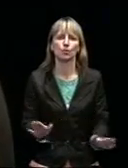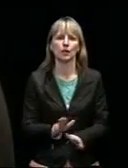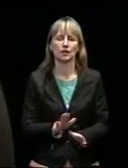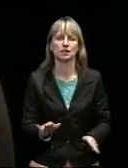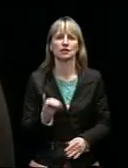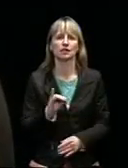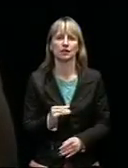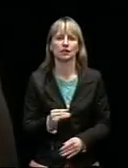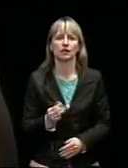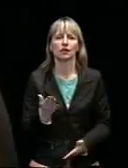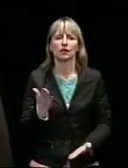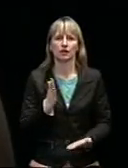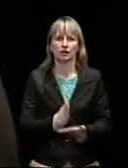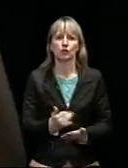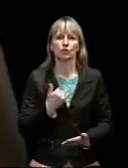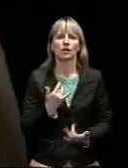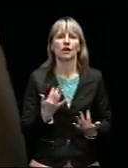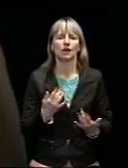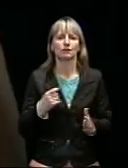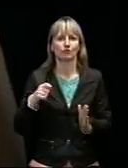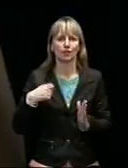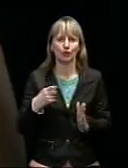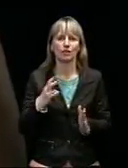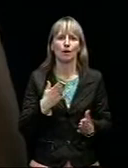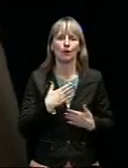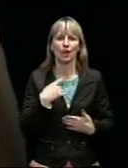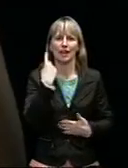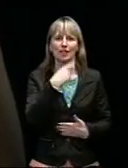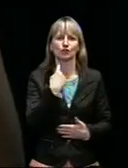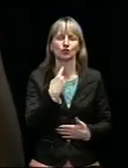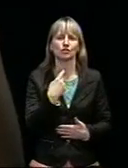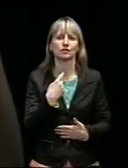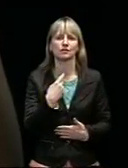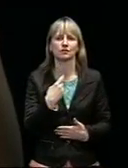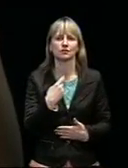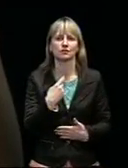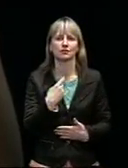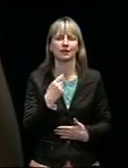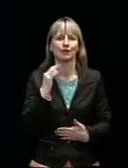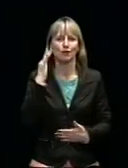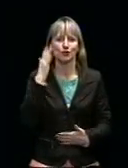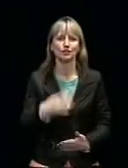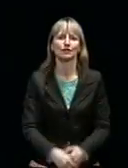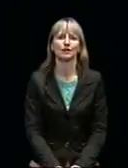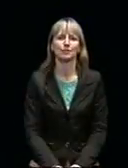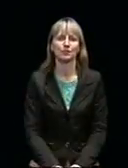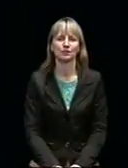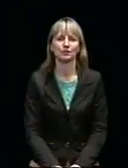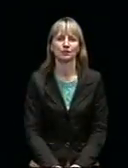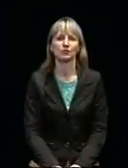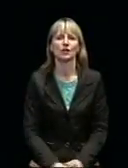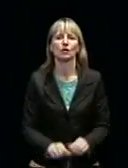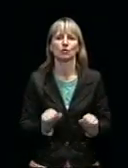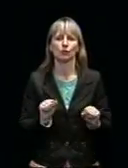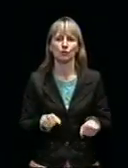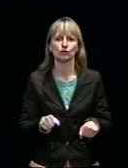і є у мене, да, некоторі кліпи на моє личне, вже, так сказати, творчество. Тобто можна